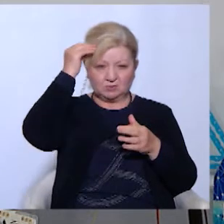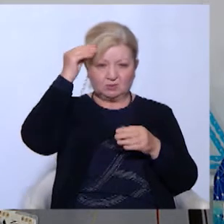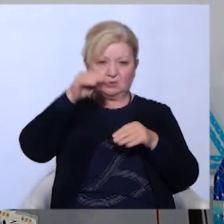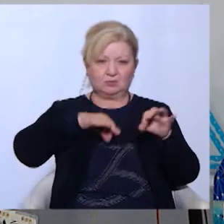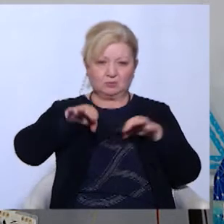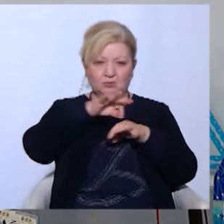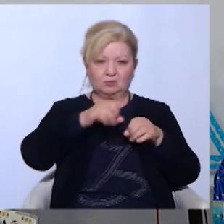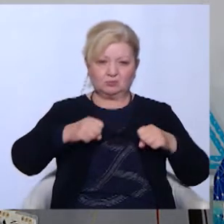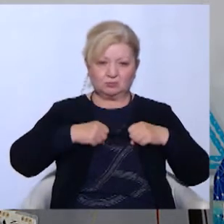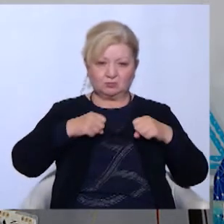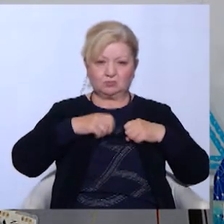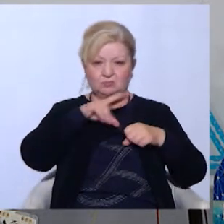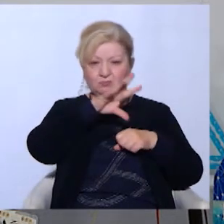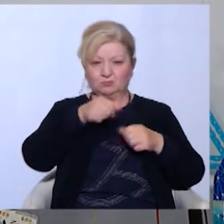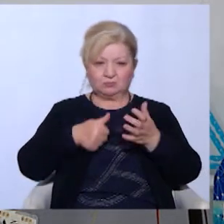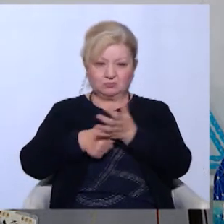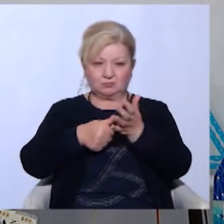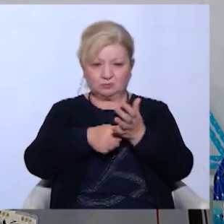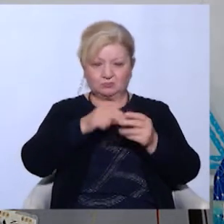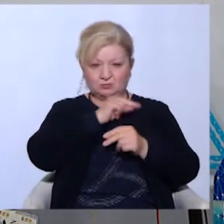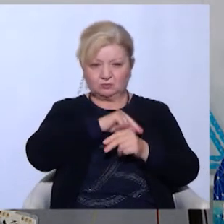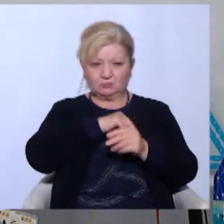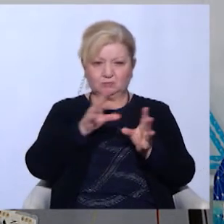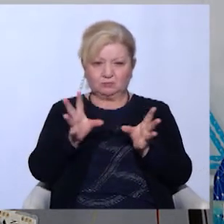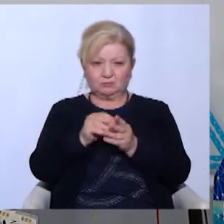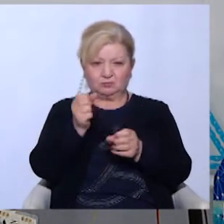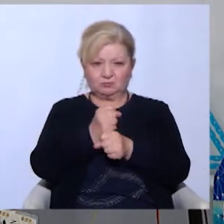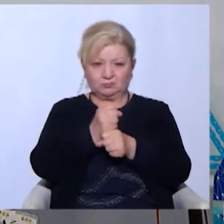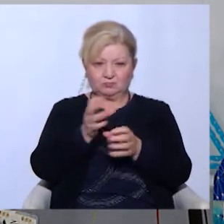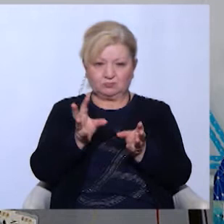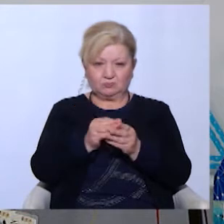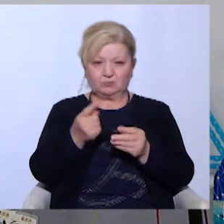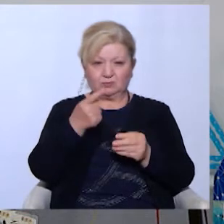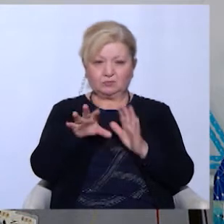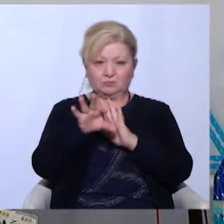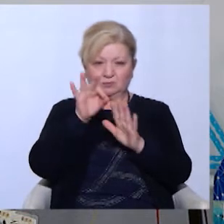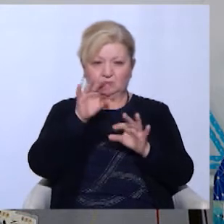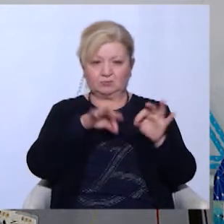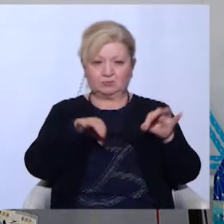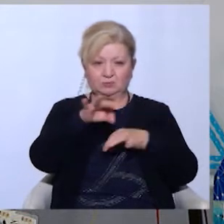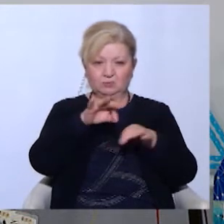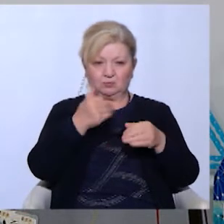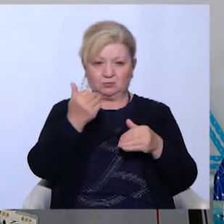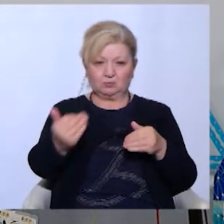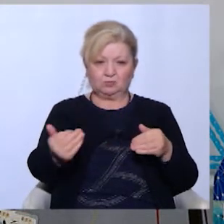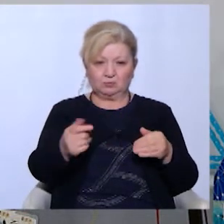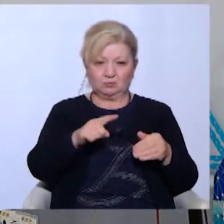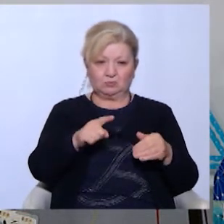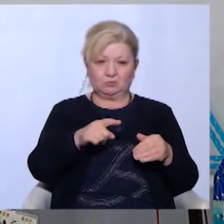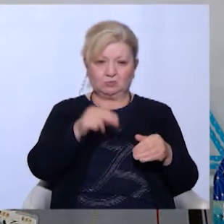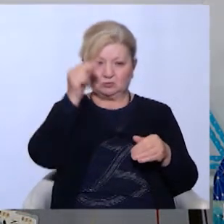იდეებით, პროექტებით და ვცდილობთ მათ დახმარებას, მუშაობას მათთან. ეხლა ერთ-ერთ მათ პროექტს განვიხილავთ. ეს